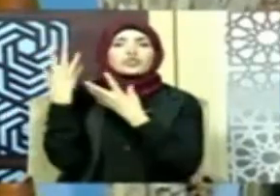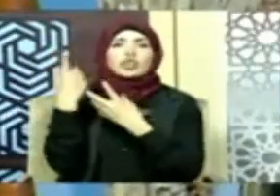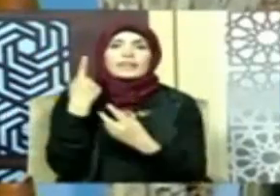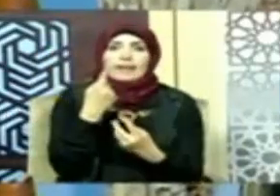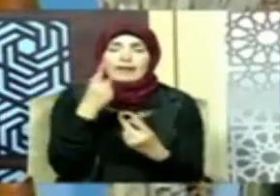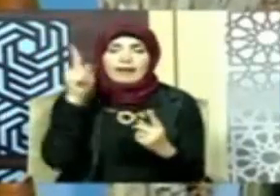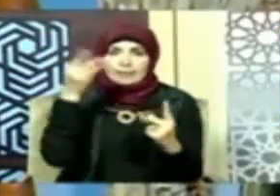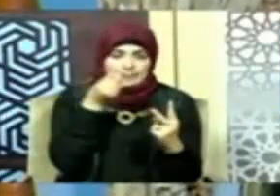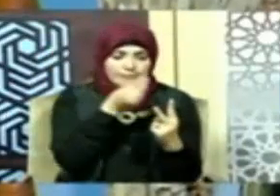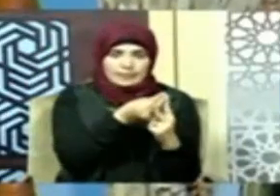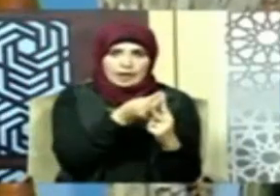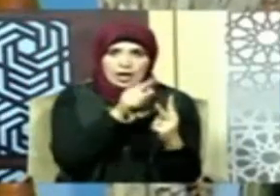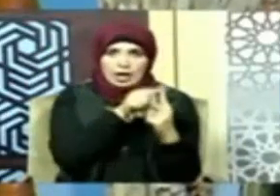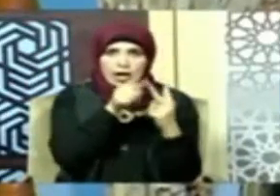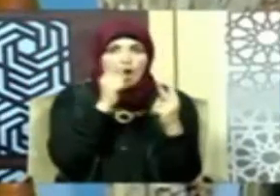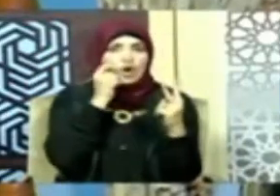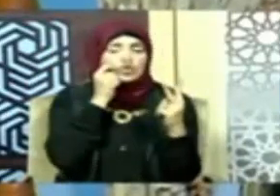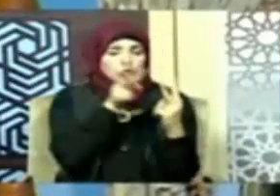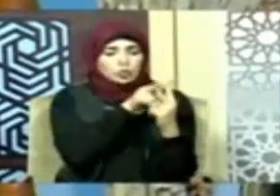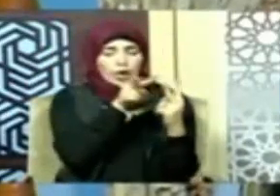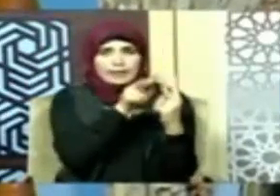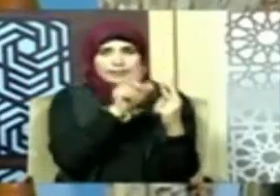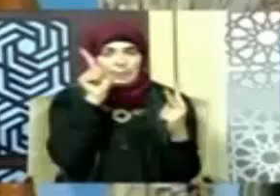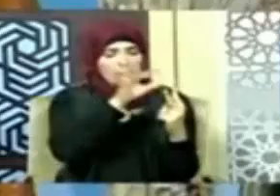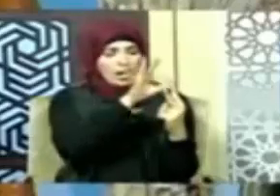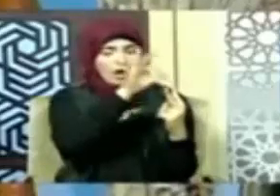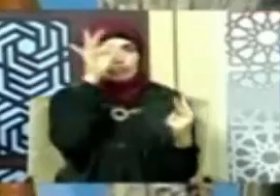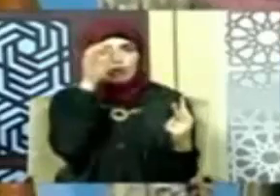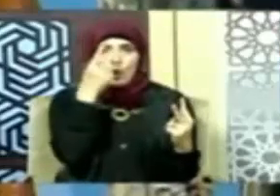جعلنا لأحدهما جنتين من أعناب